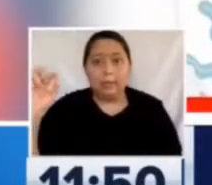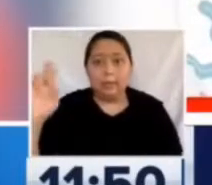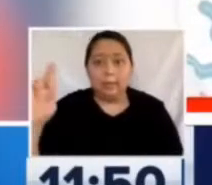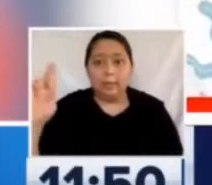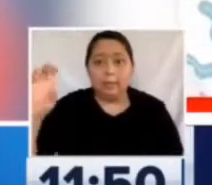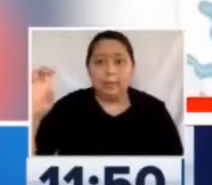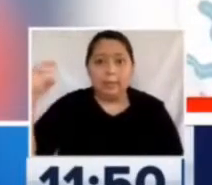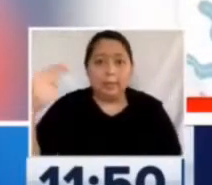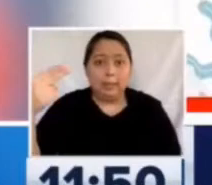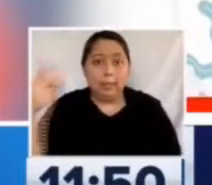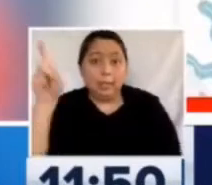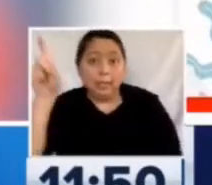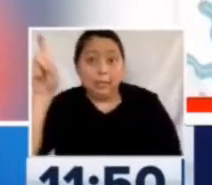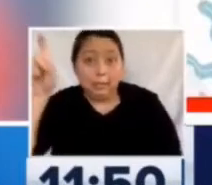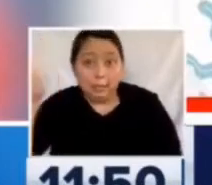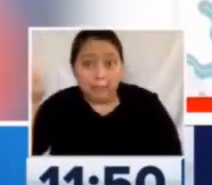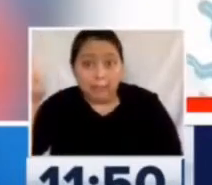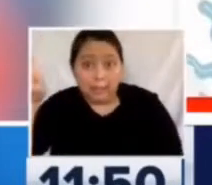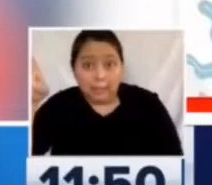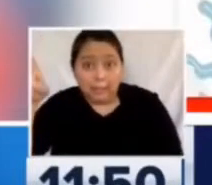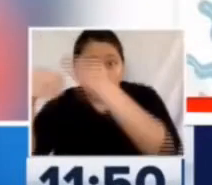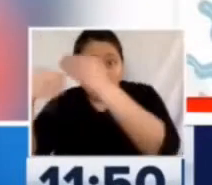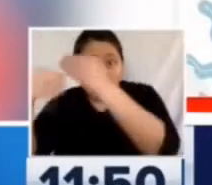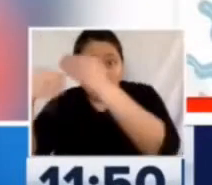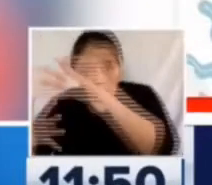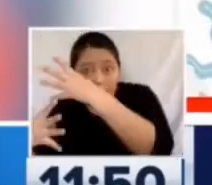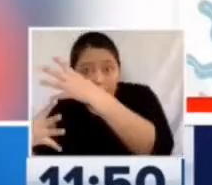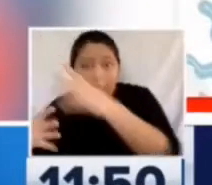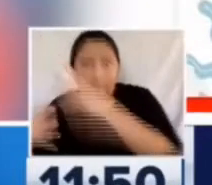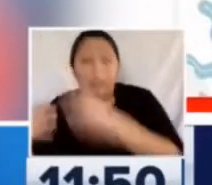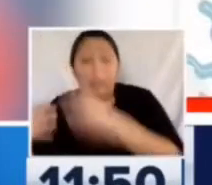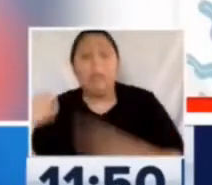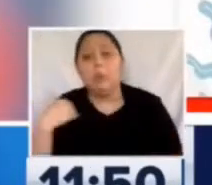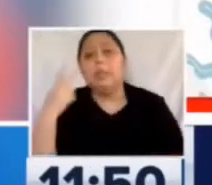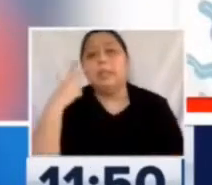ho silang bagong skill or nakapag-improve ho sila ng konti.